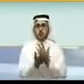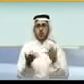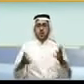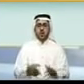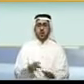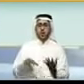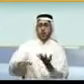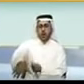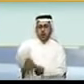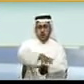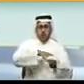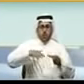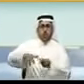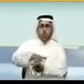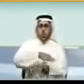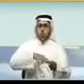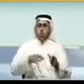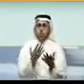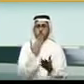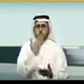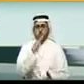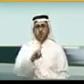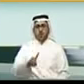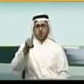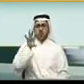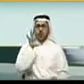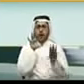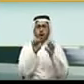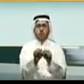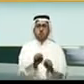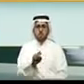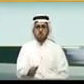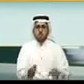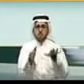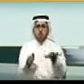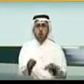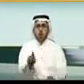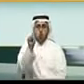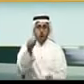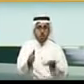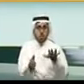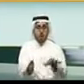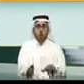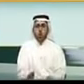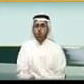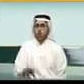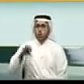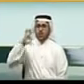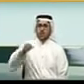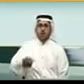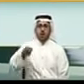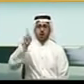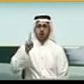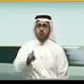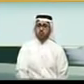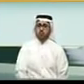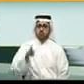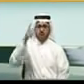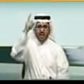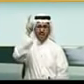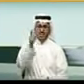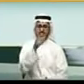في كافة مناطق المملكة، أسفرت عن ضبط أكثر من 1,890,000 مخالف. الحملات الميدانية